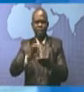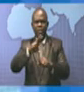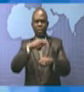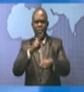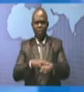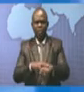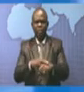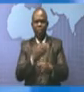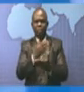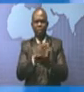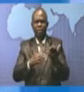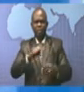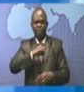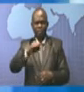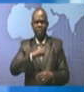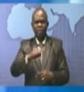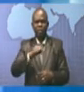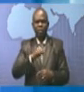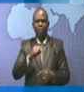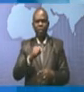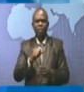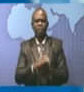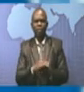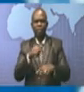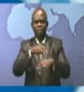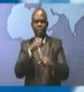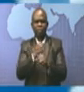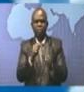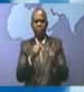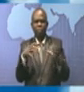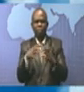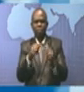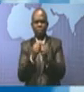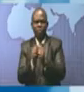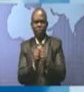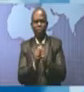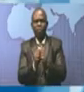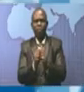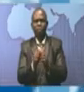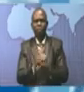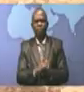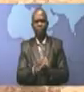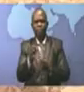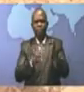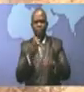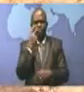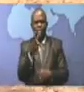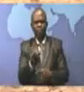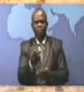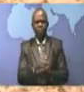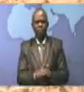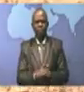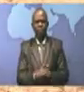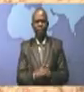Syriac Chimilimana, lors des travaux communautaires de ce samedi commune Kibago, Zeno Hatungimana.